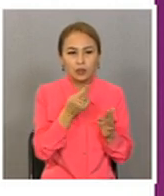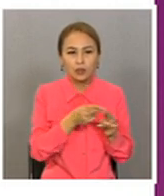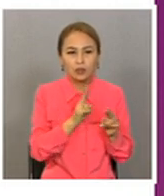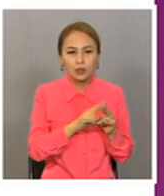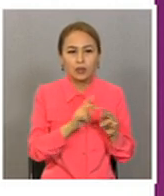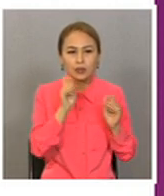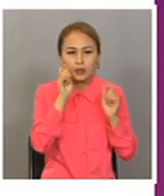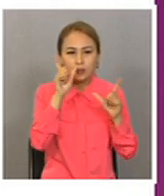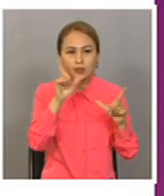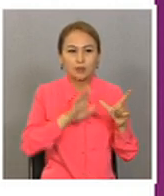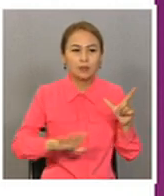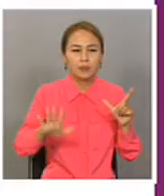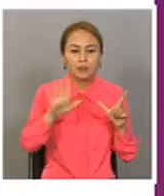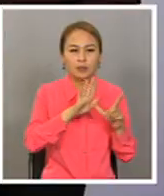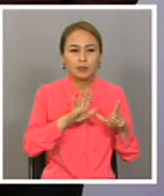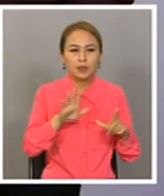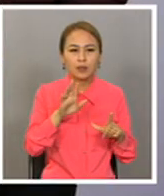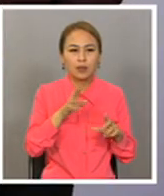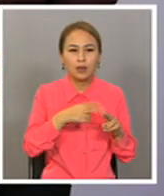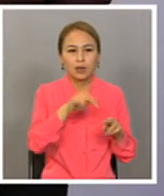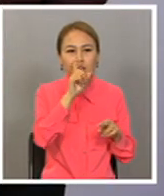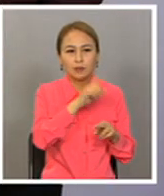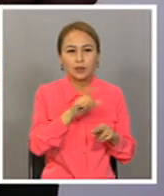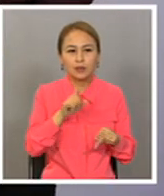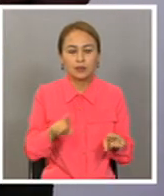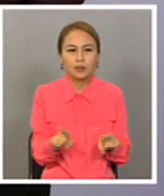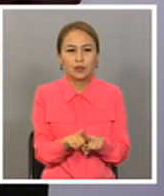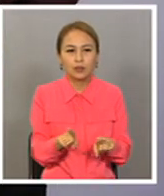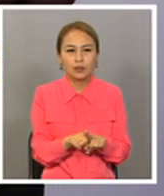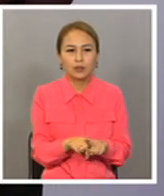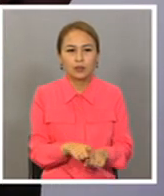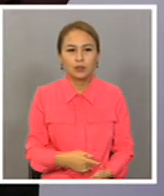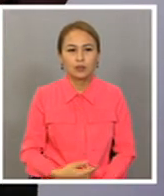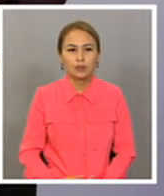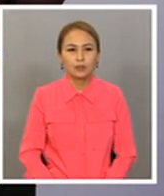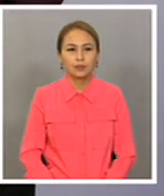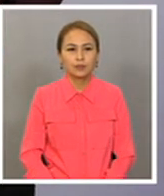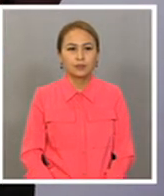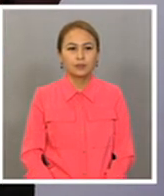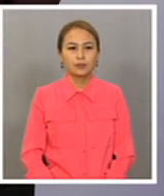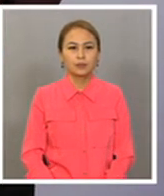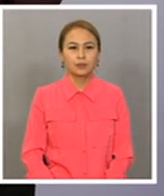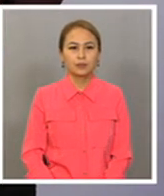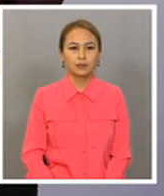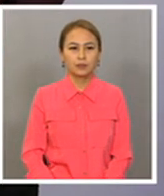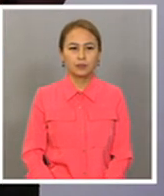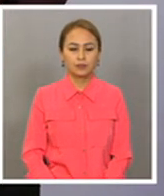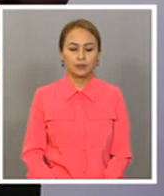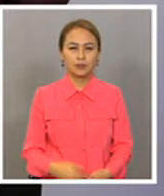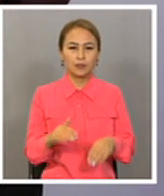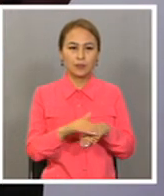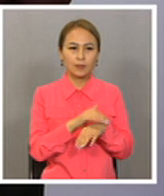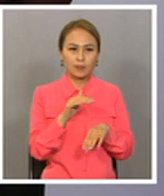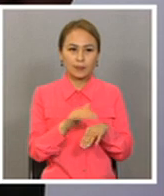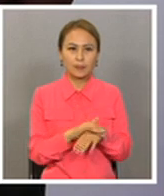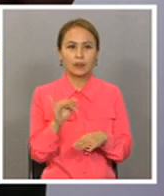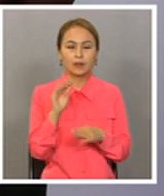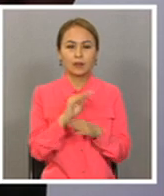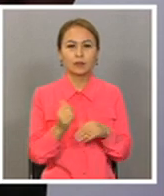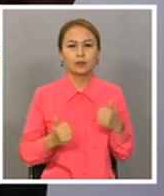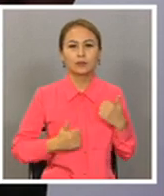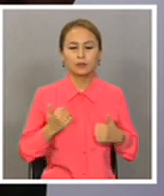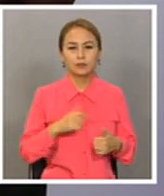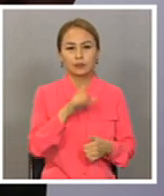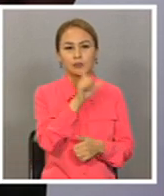өргөкірек, айналасын менсінбейтін адам кейпінде бейнеленген. Кішіпейіл және тәкәппар